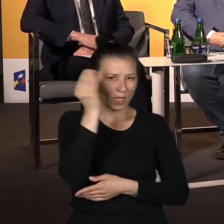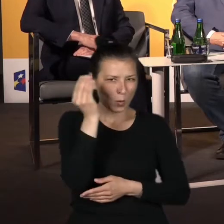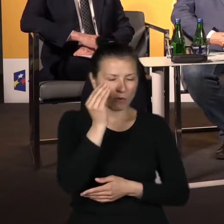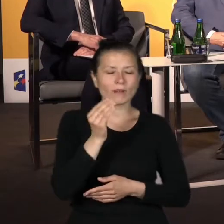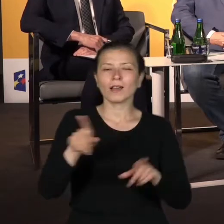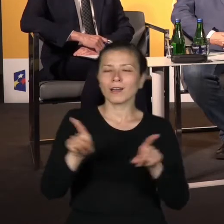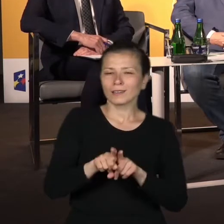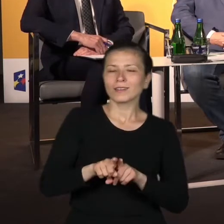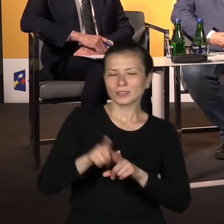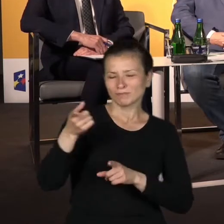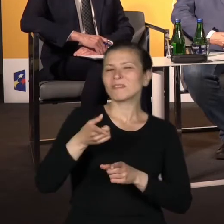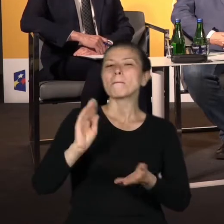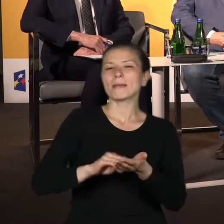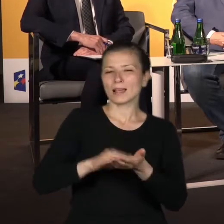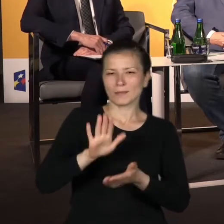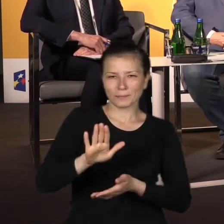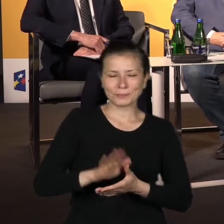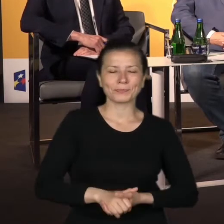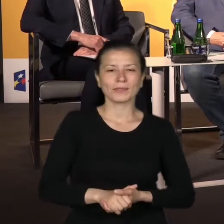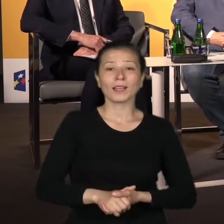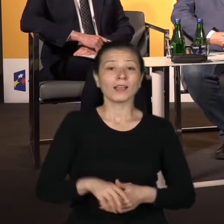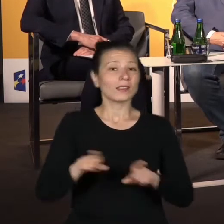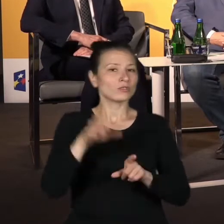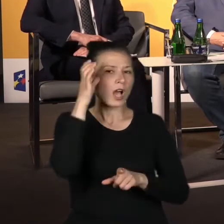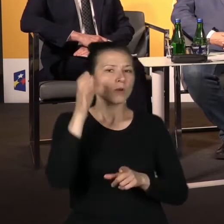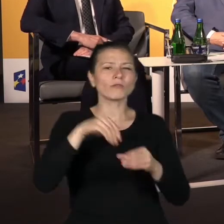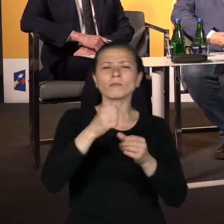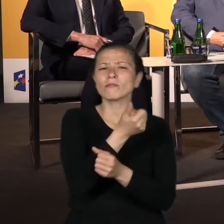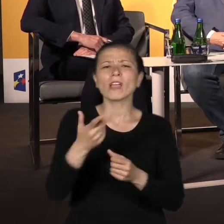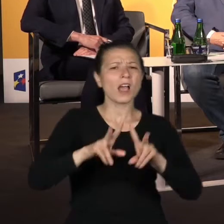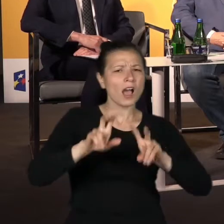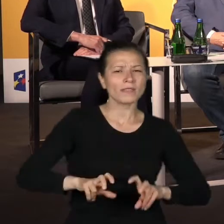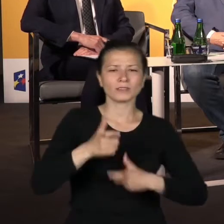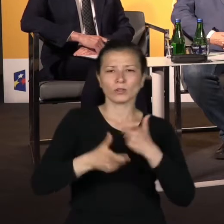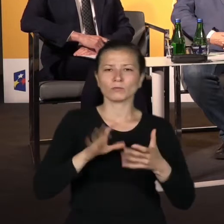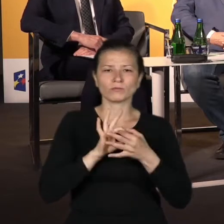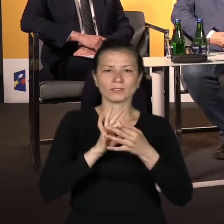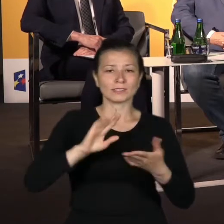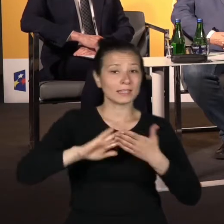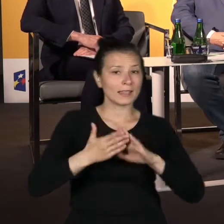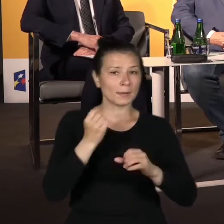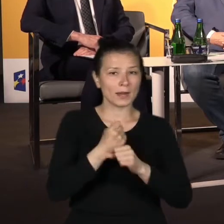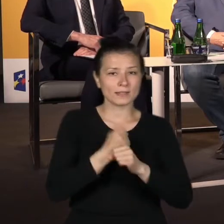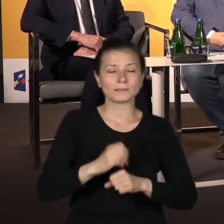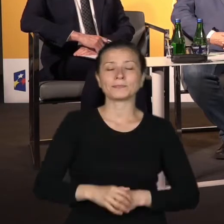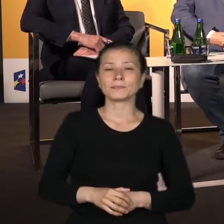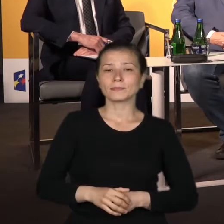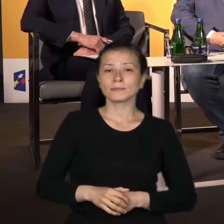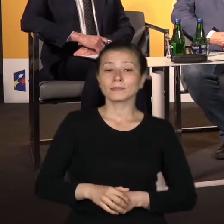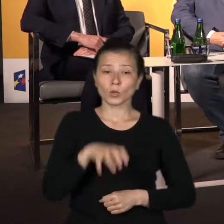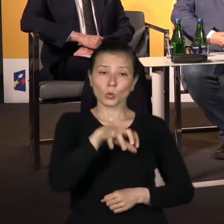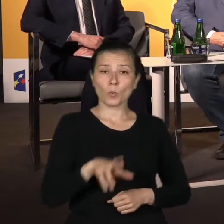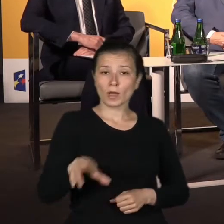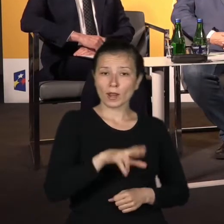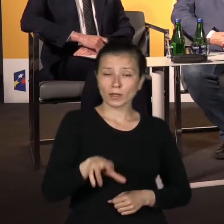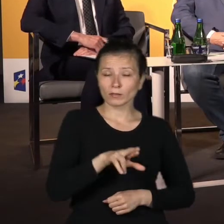także dorobku praktycznym, między innymi autor wielu analiz dotyczących rynku pracy w